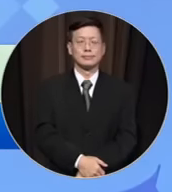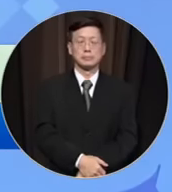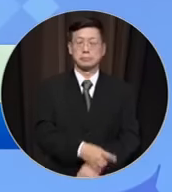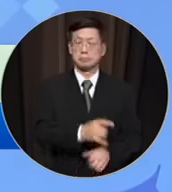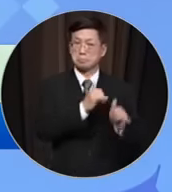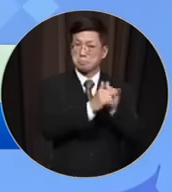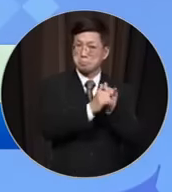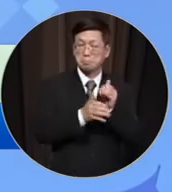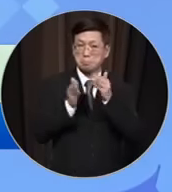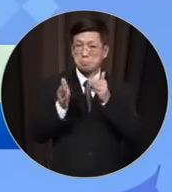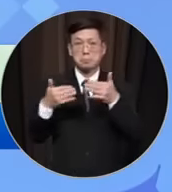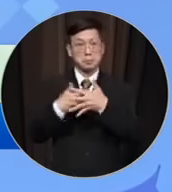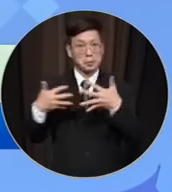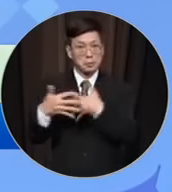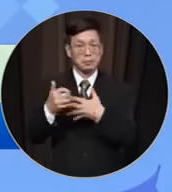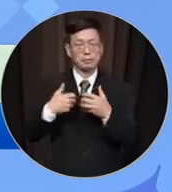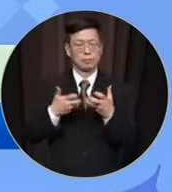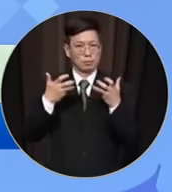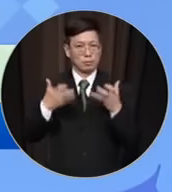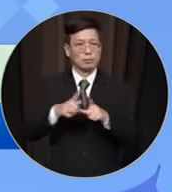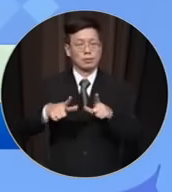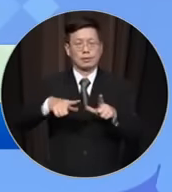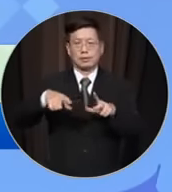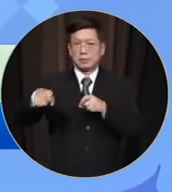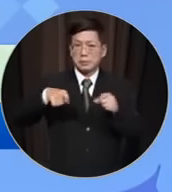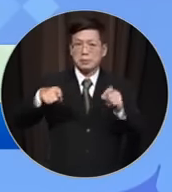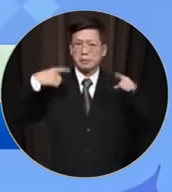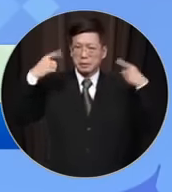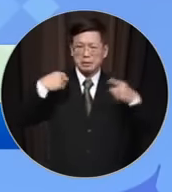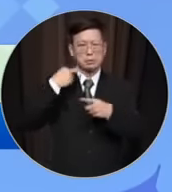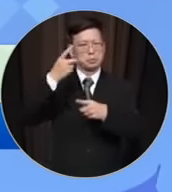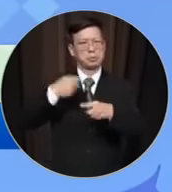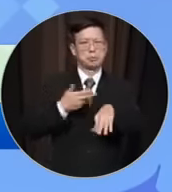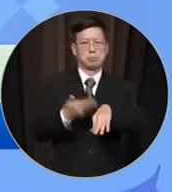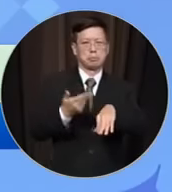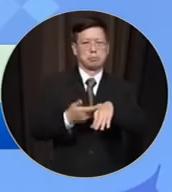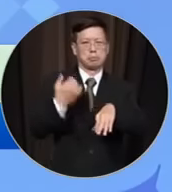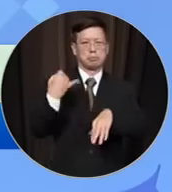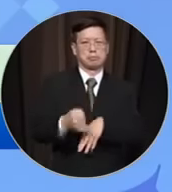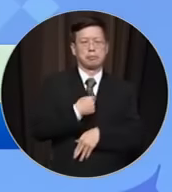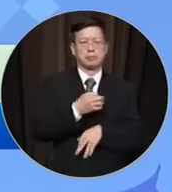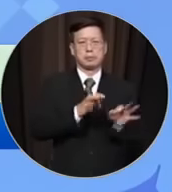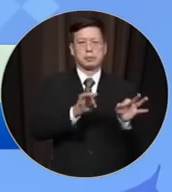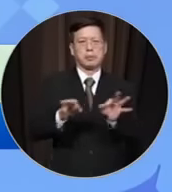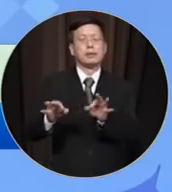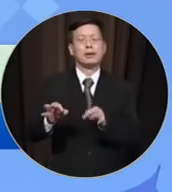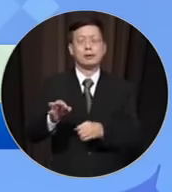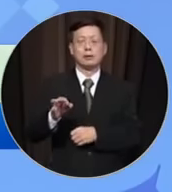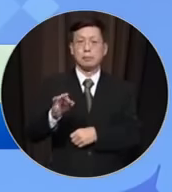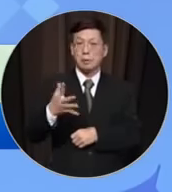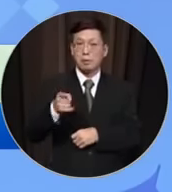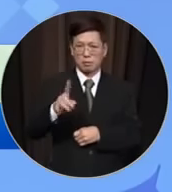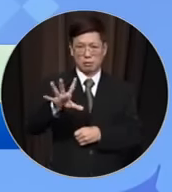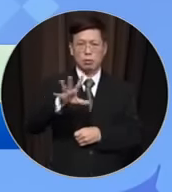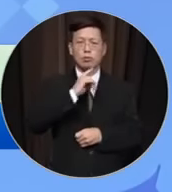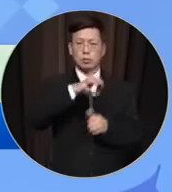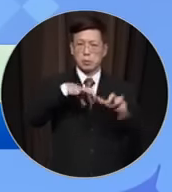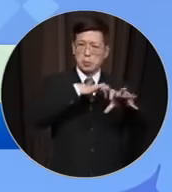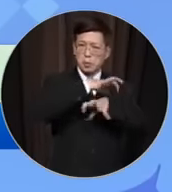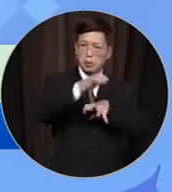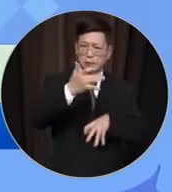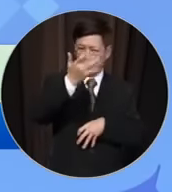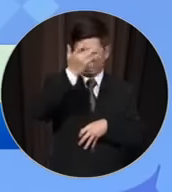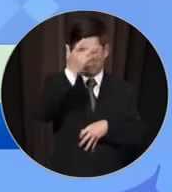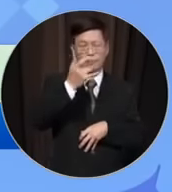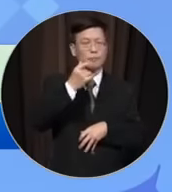民众对交通等重大公共工程常有效能不佳等负面印象，有部分是因为遭遇了环境上不易克